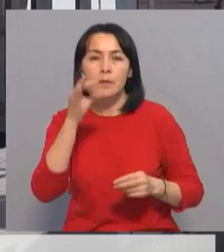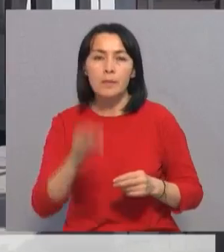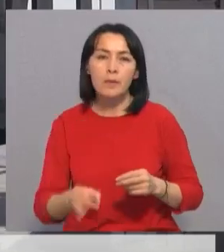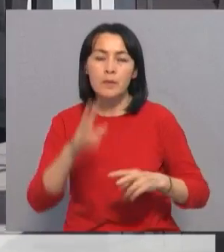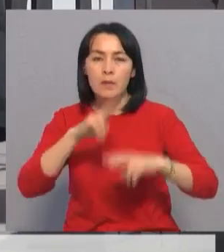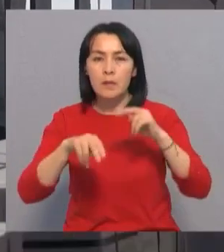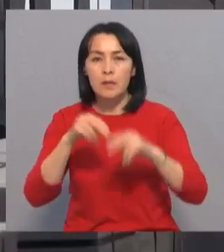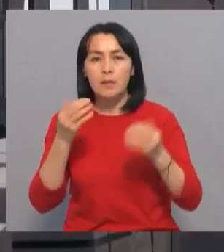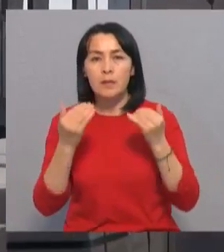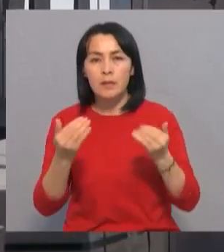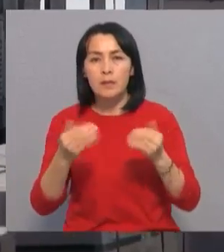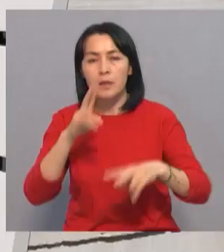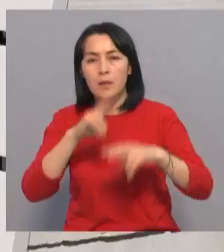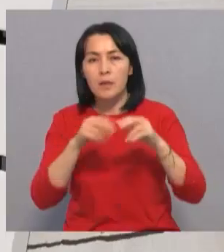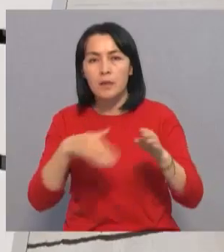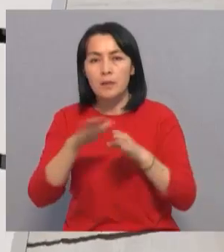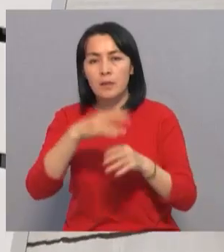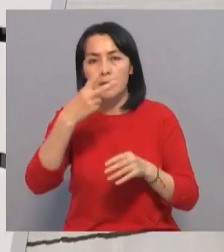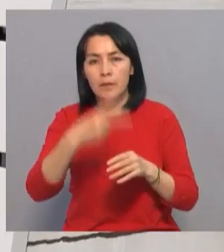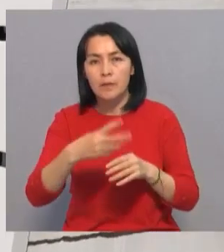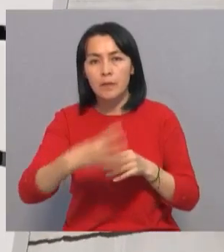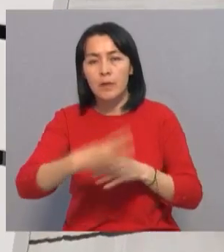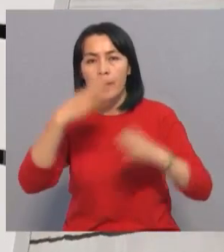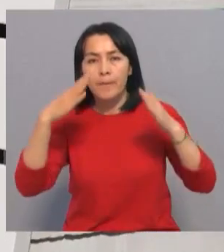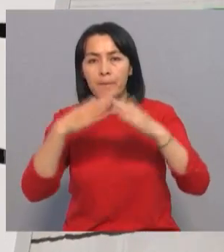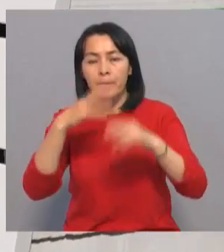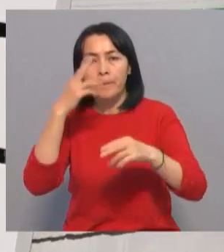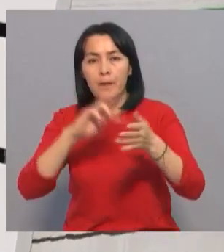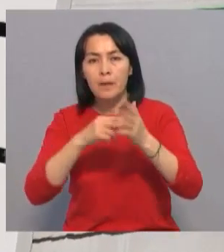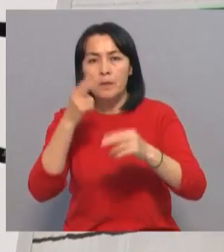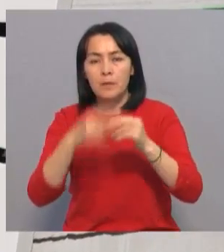35% строительства. Строительство всех 20 многоэтажек планируется завершить в июне.